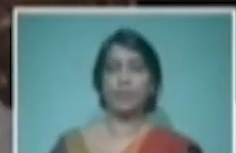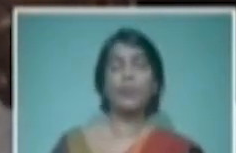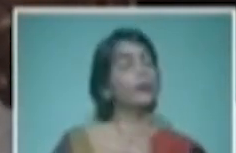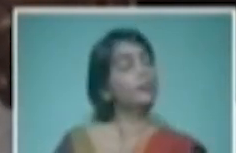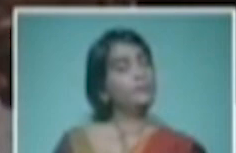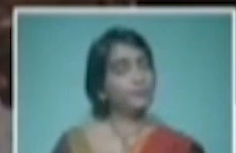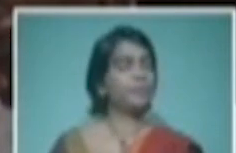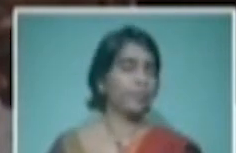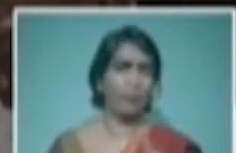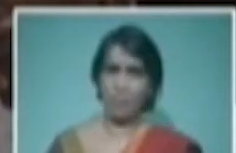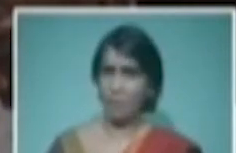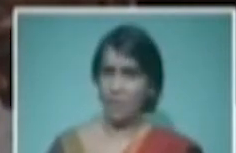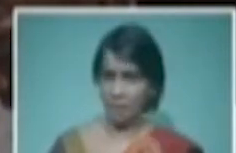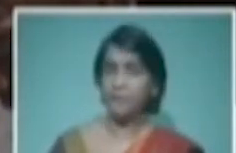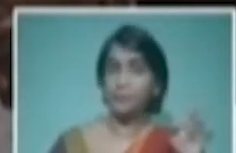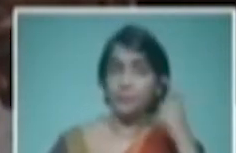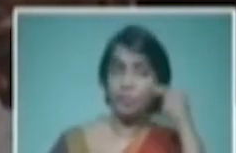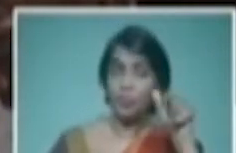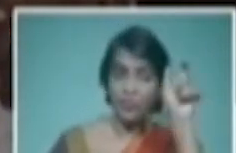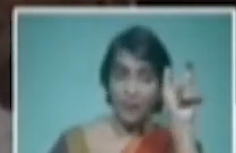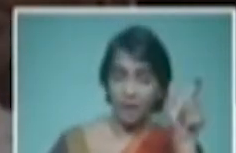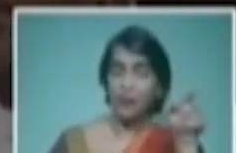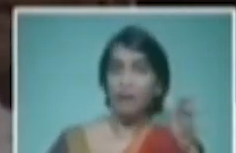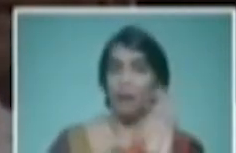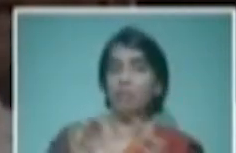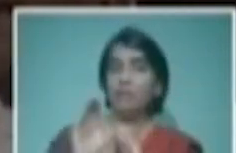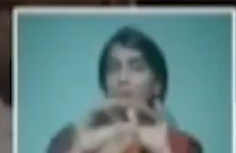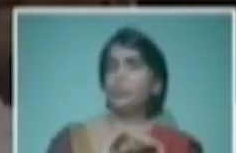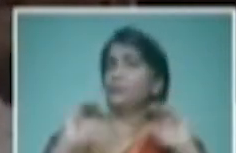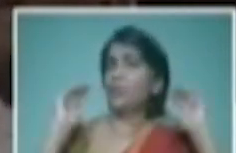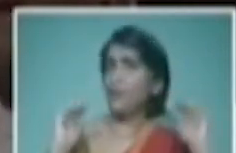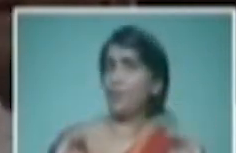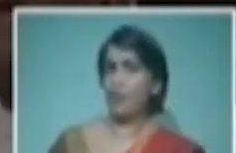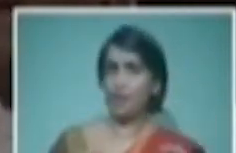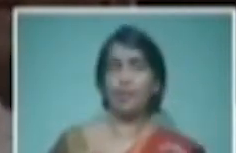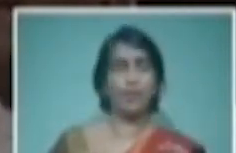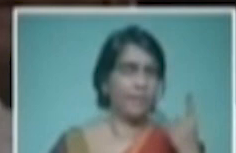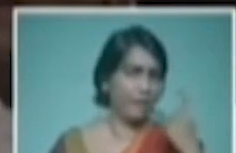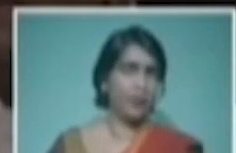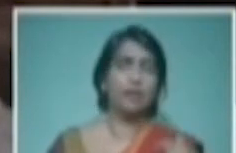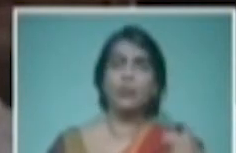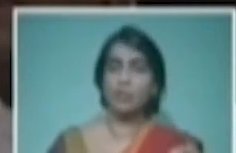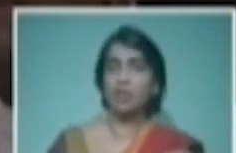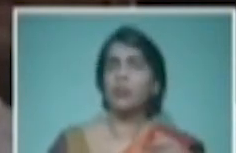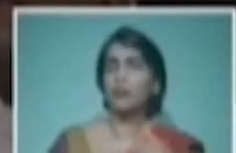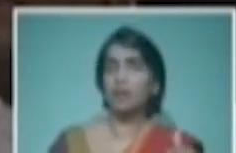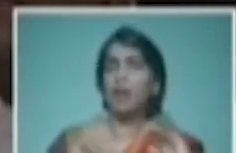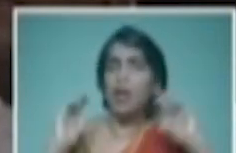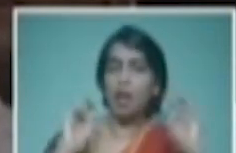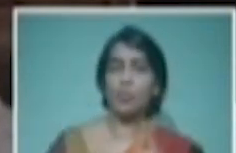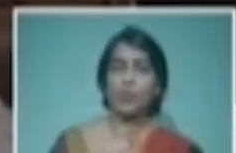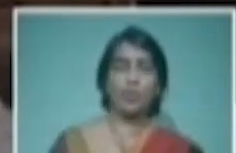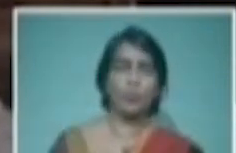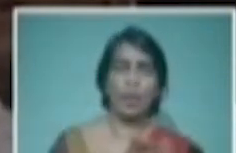ගුරුවරුන්ගේ හිඟයක් පවතීද? මෙම විෂය සඳහා ශිෂ්‍ය සහභාගීත්වය ඉතා අවම මට්ටමක පවතින බැවින් මේ සඳහා පවතින්නේ අවම ගුරු